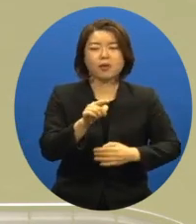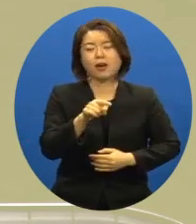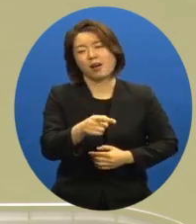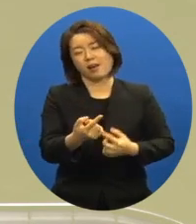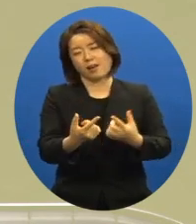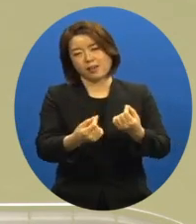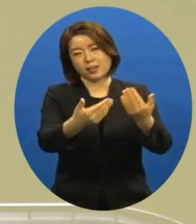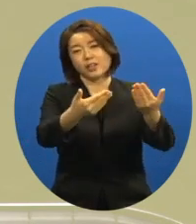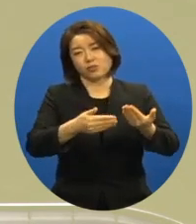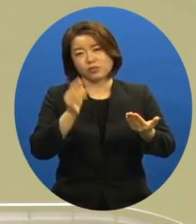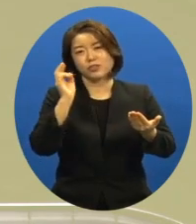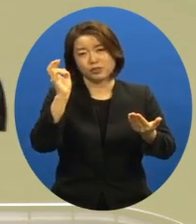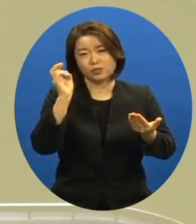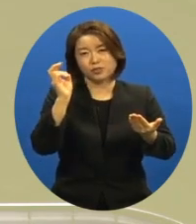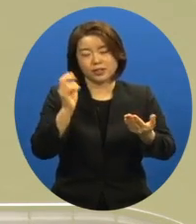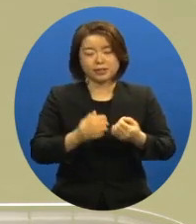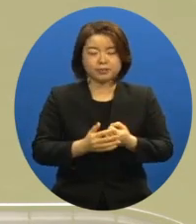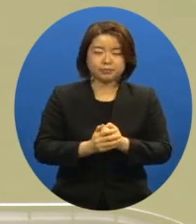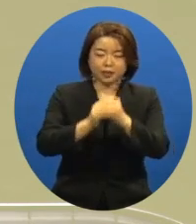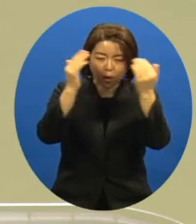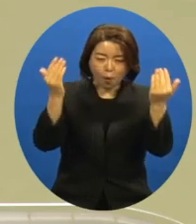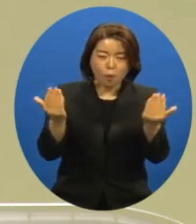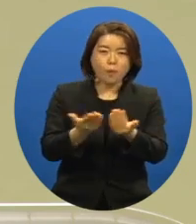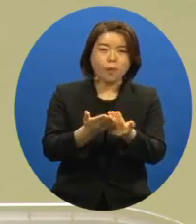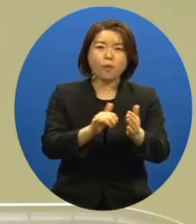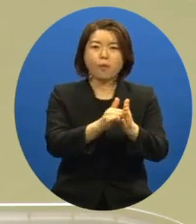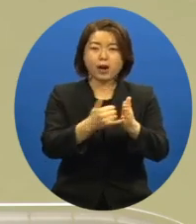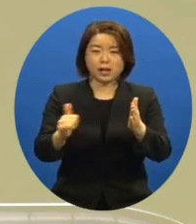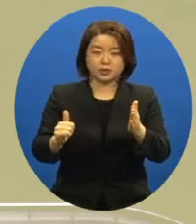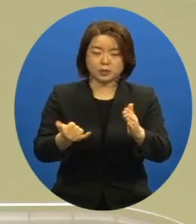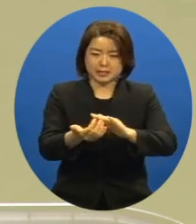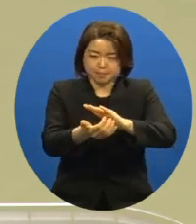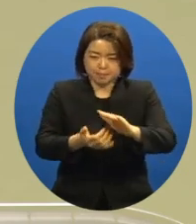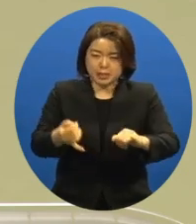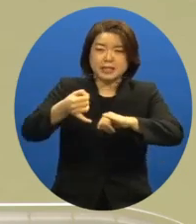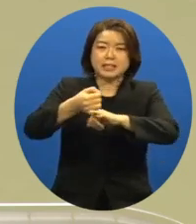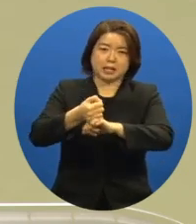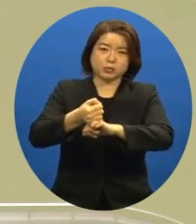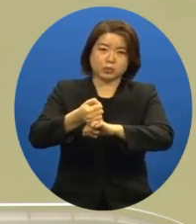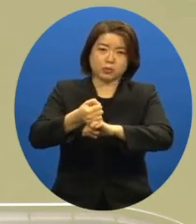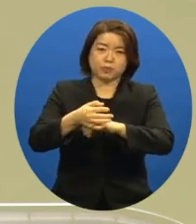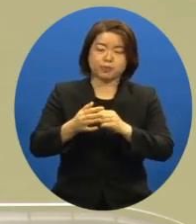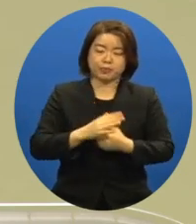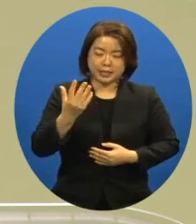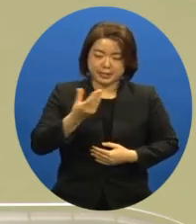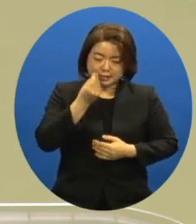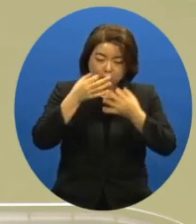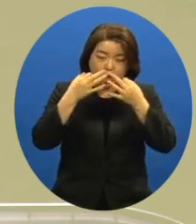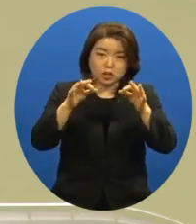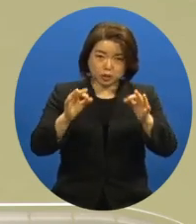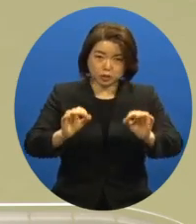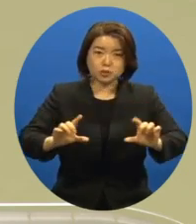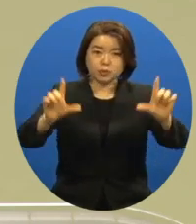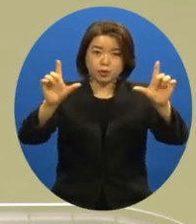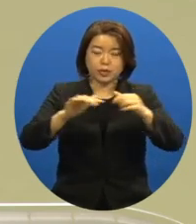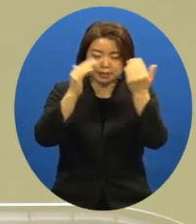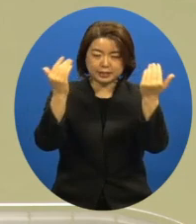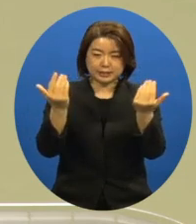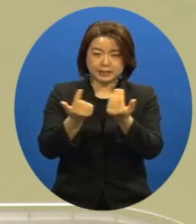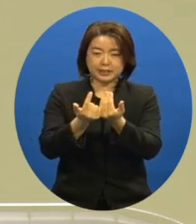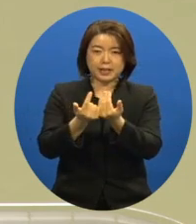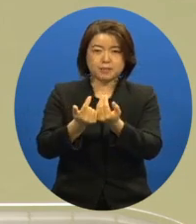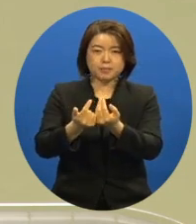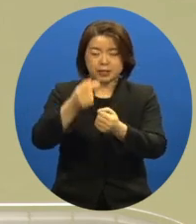주시는구나. 여러분 온 가족들이 미리 약속을 하십시오. 성금요일 다 집회에